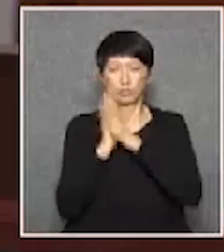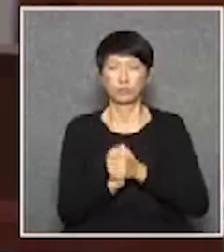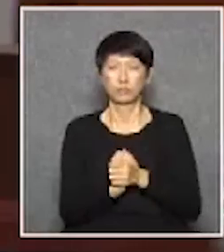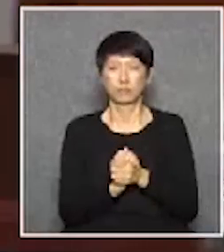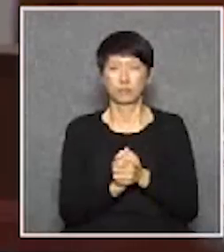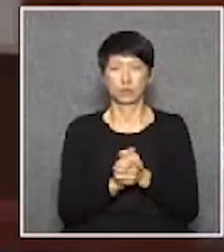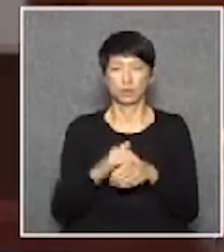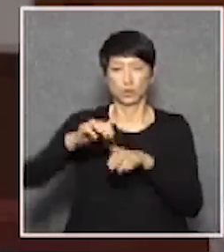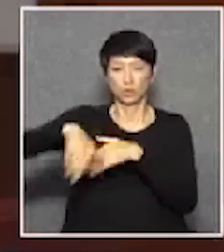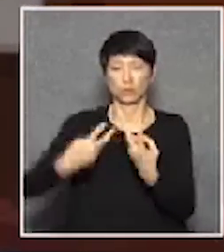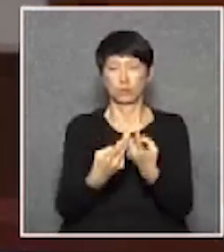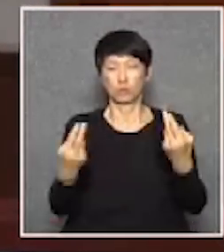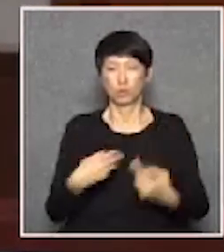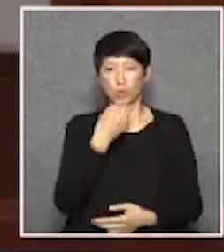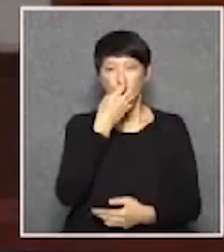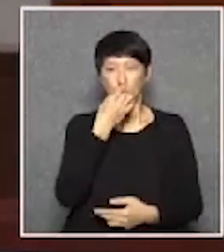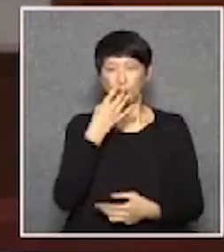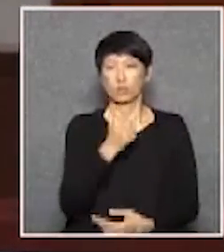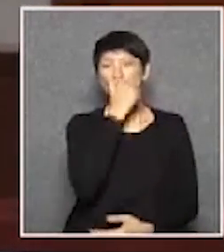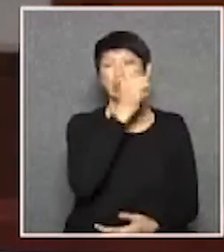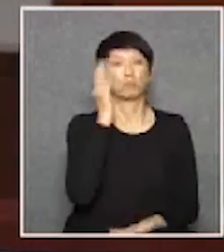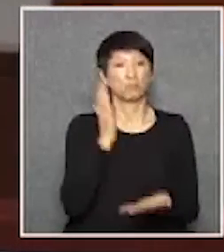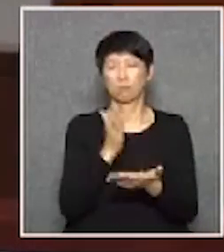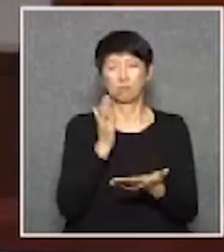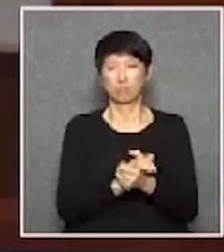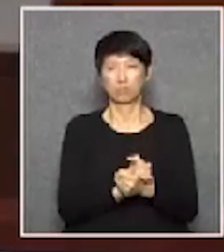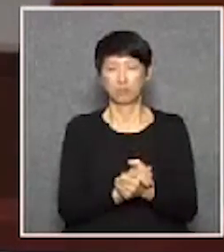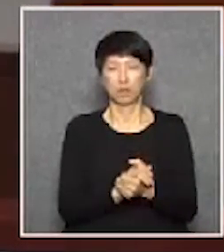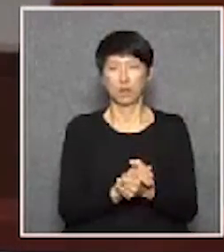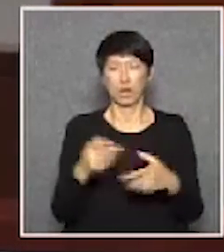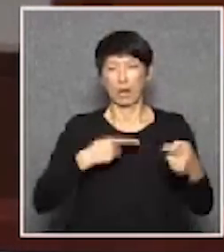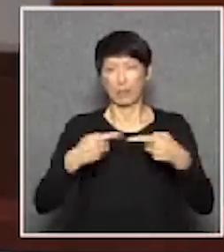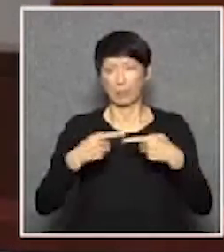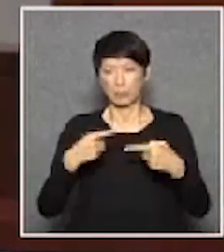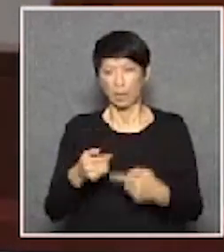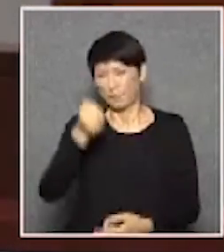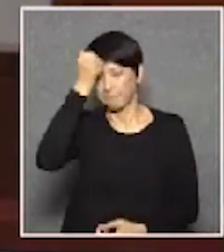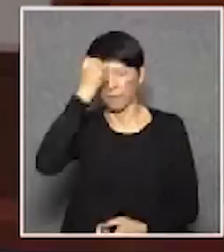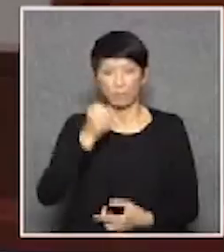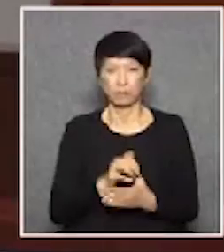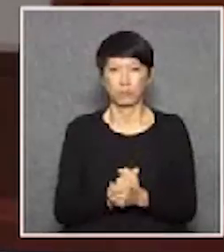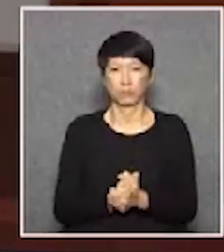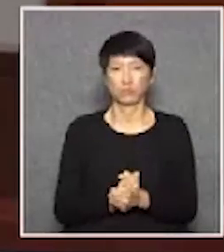郊野公园不是香港人的骄傲，是不切实际和愚蠢。